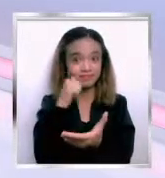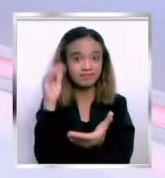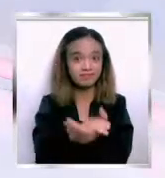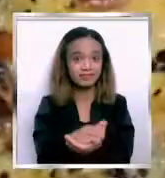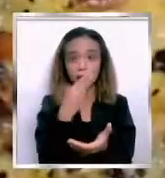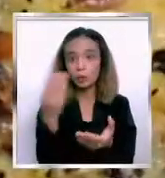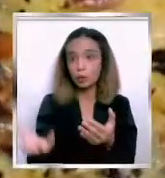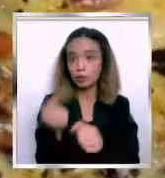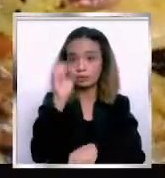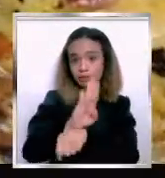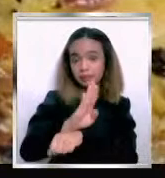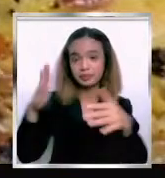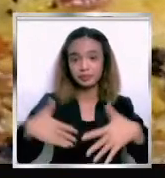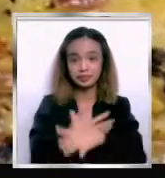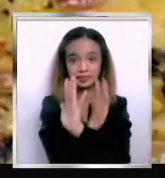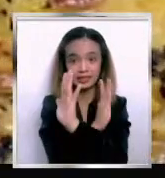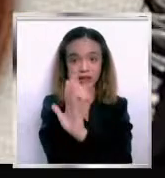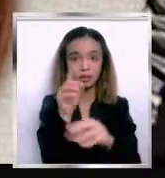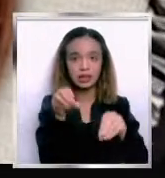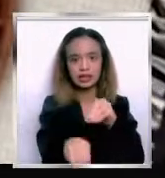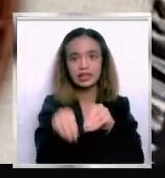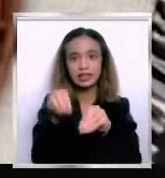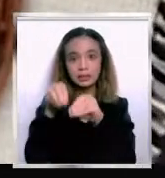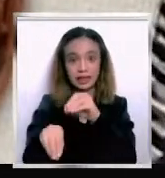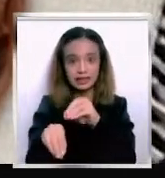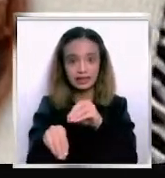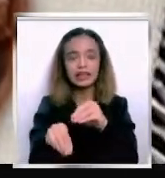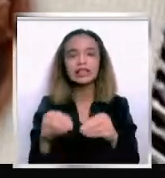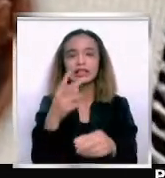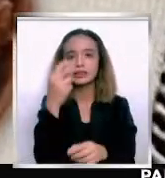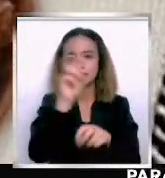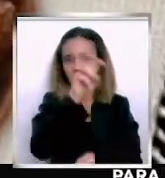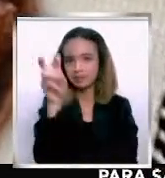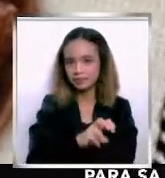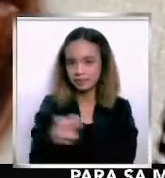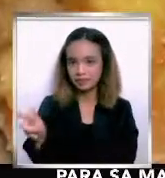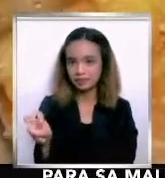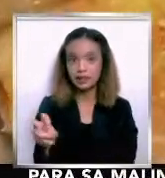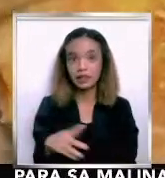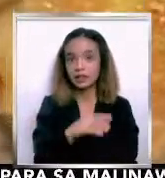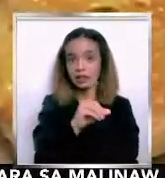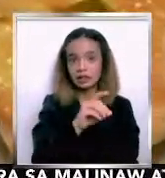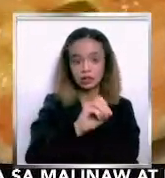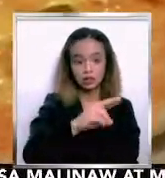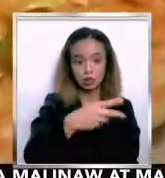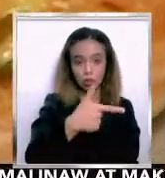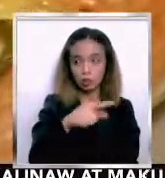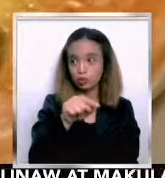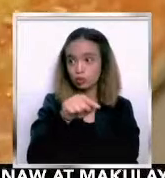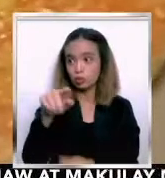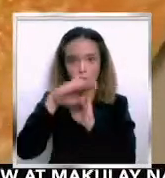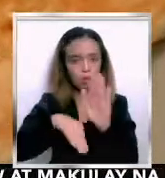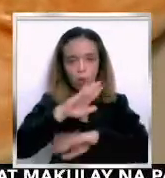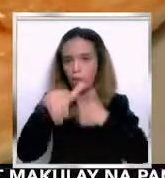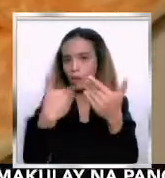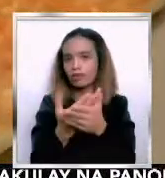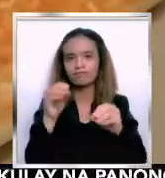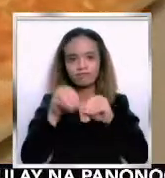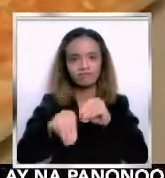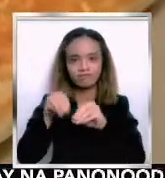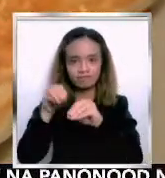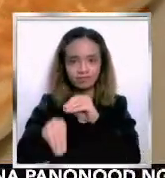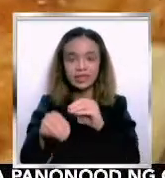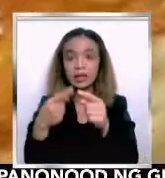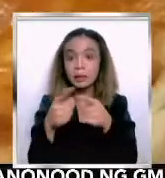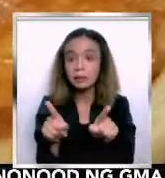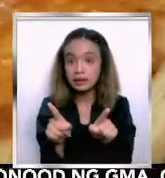Ang plant-based at vegan pizza, mula sa dough hanggang sa ingredients, lahat plant-based. Pero ang lasa at amoy, para pa